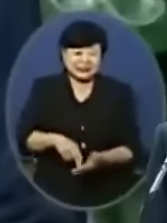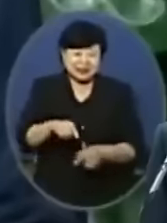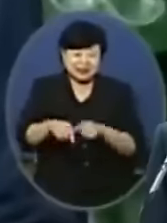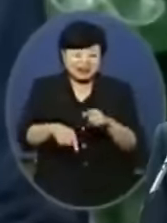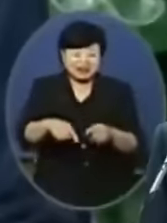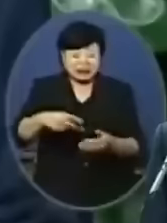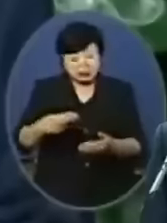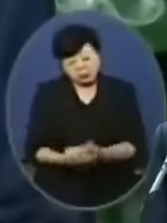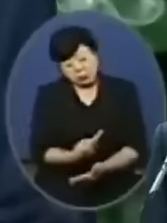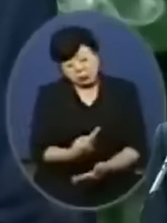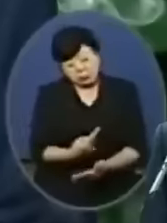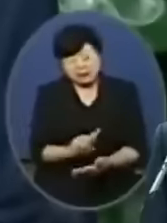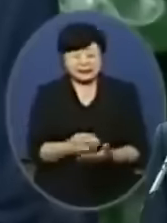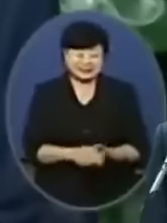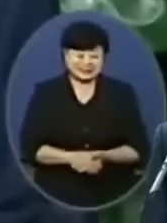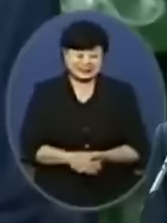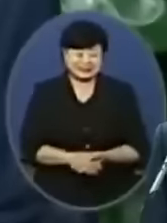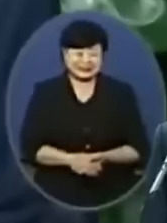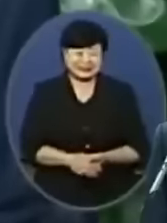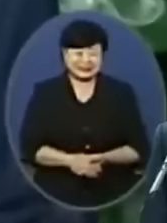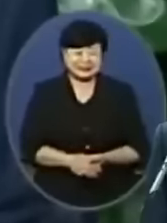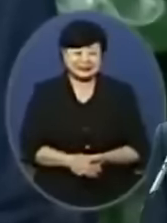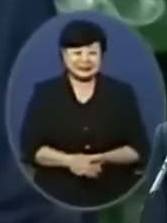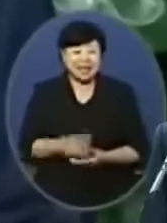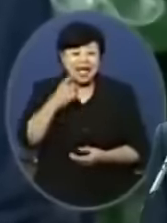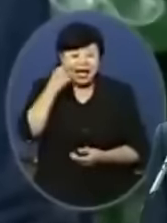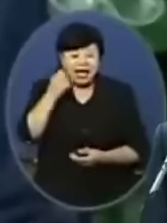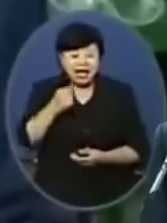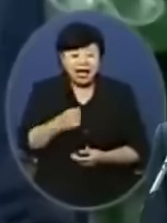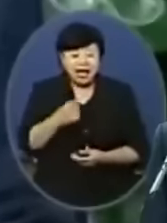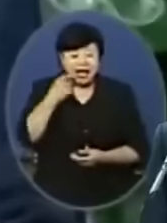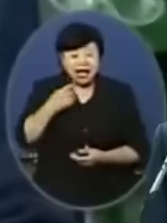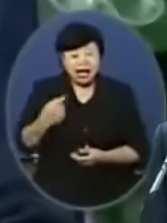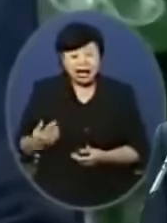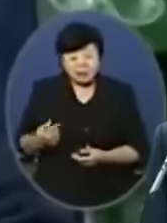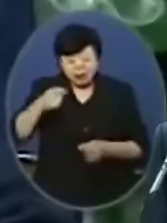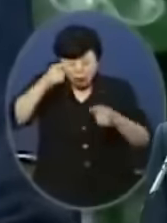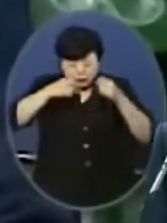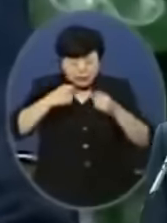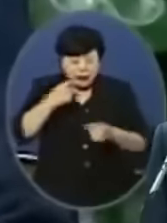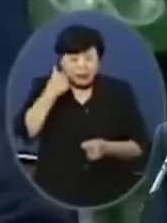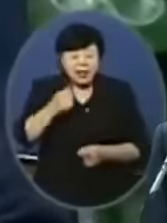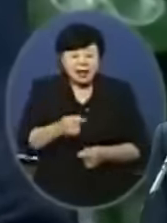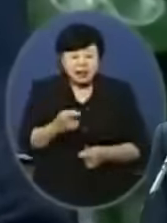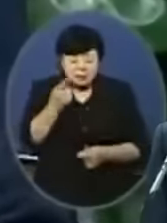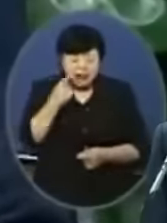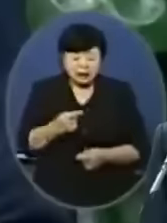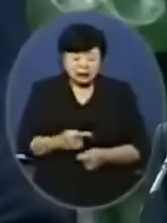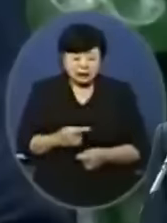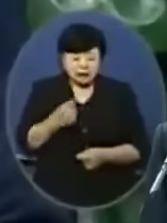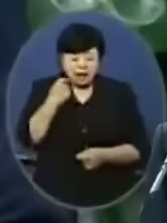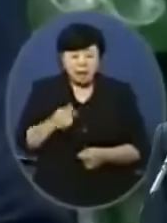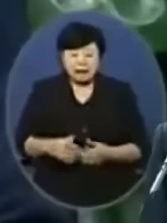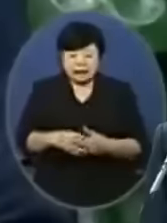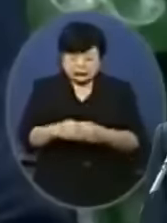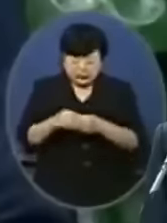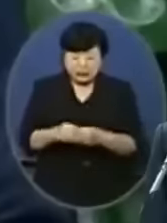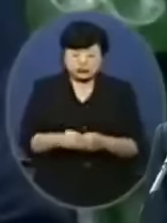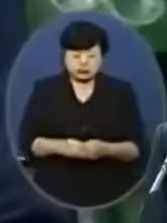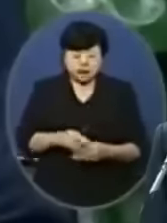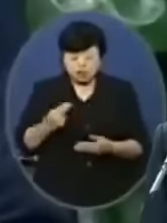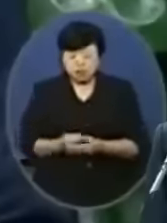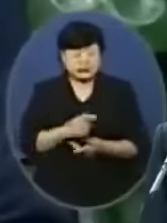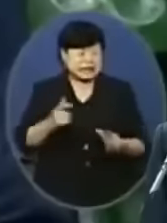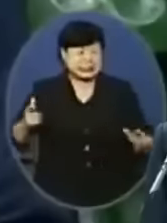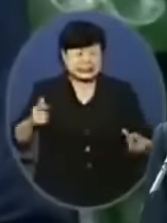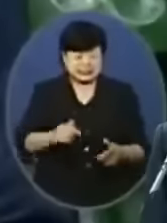방을 엉덩방아를 찍고 난 다음에 그 다음에는 아프니까 웁니다. 그럼 아빠가 말해요. 봐라 아빠가 붙잡아주면 안